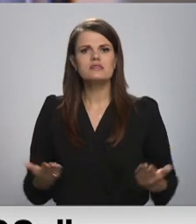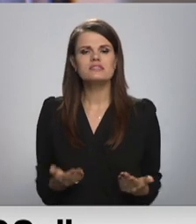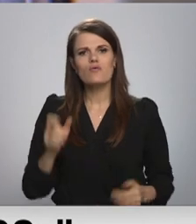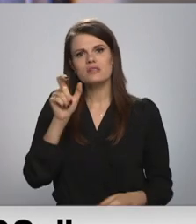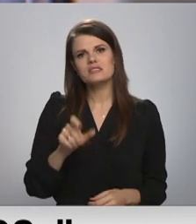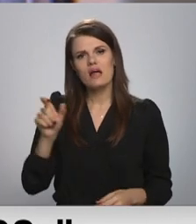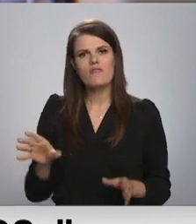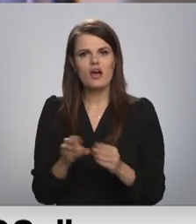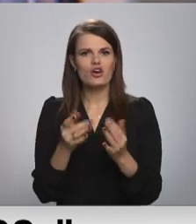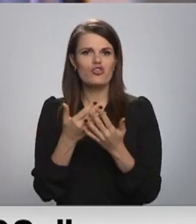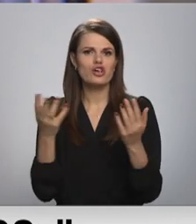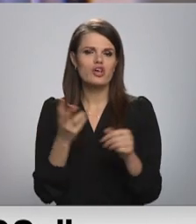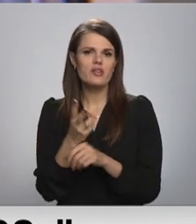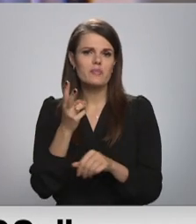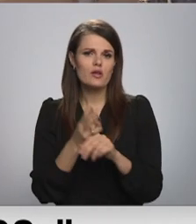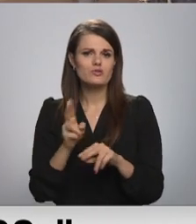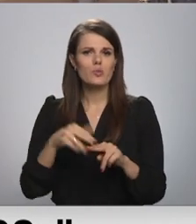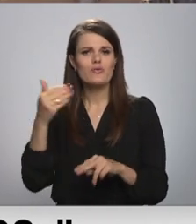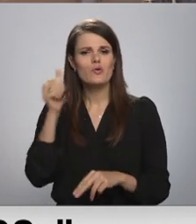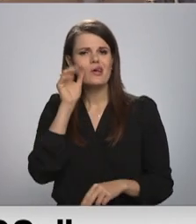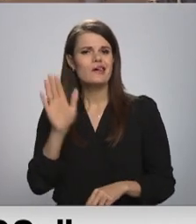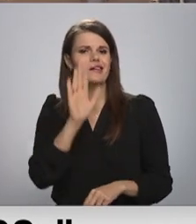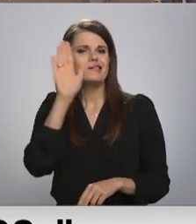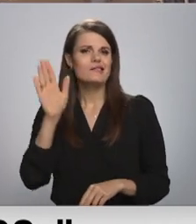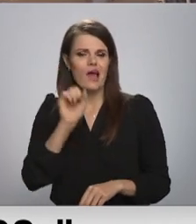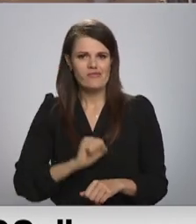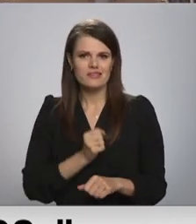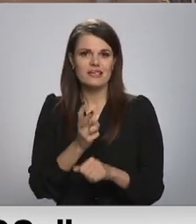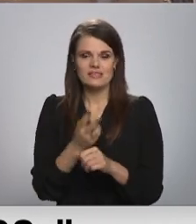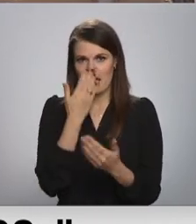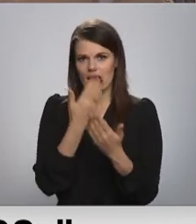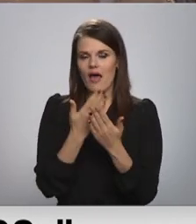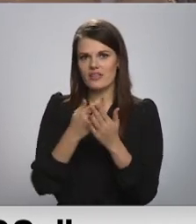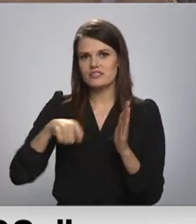funkcionāliem traucējumiem un viņu ikdienas izaicinājumus, radīsim sižetos dienas ziņās.